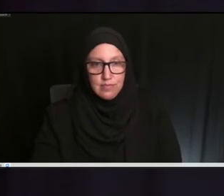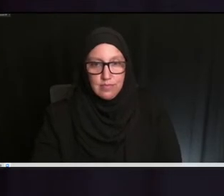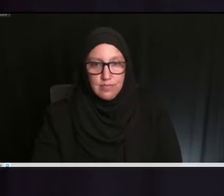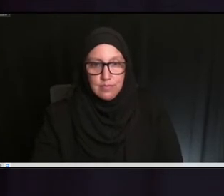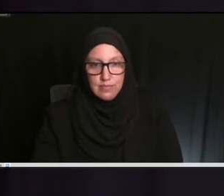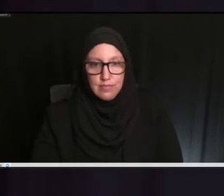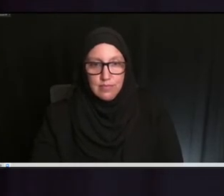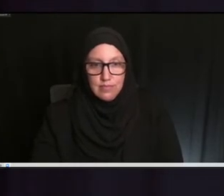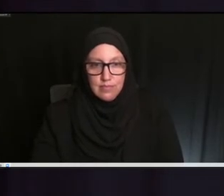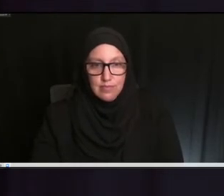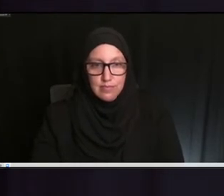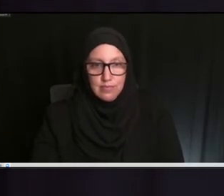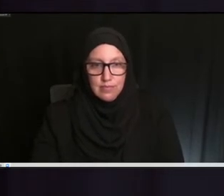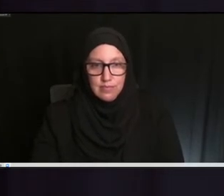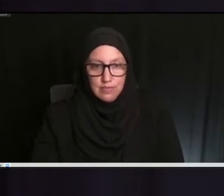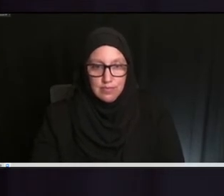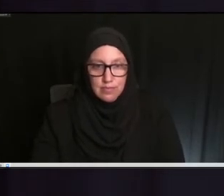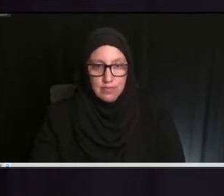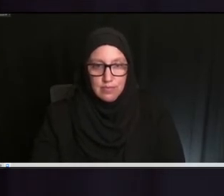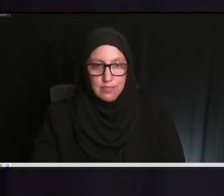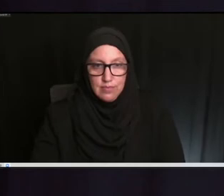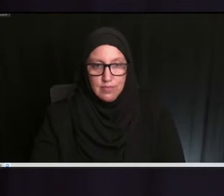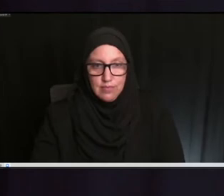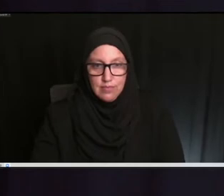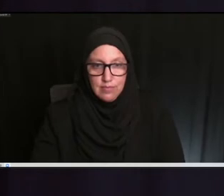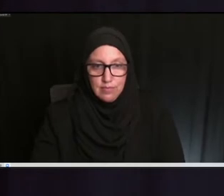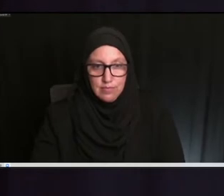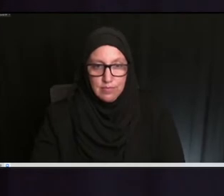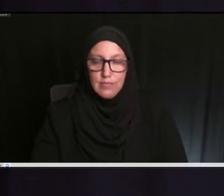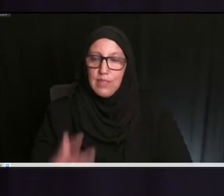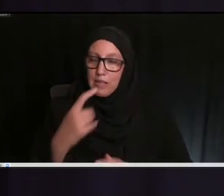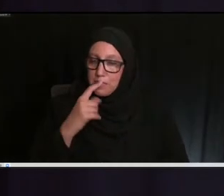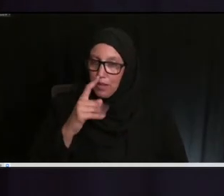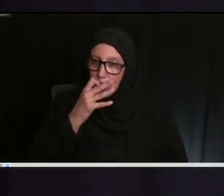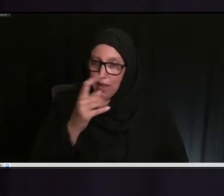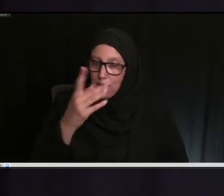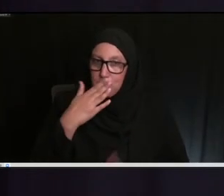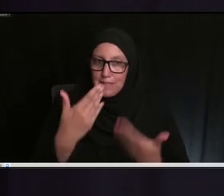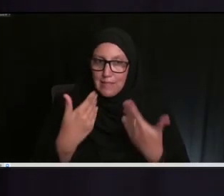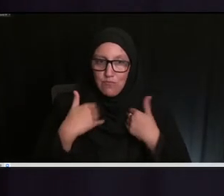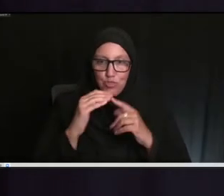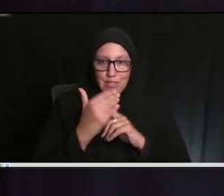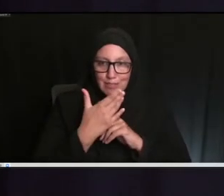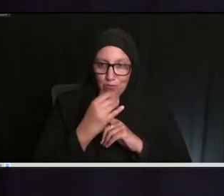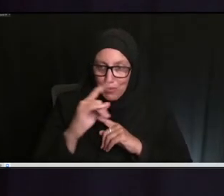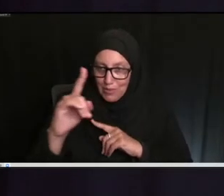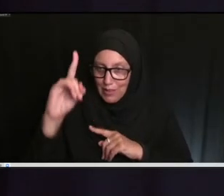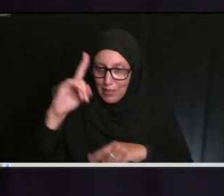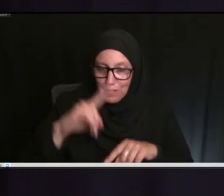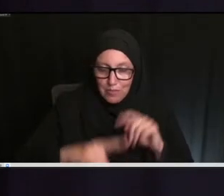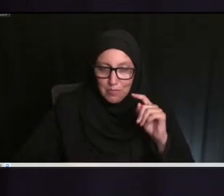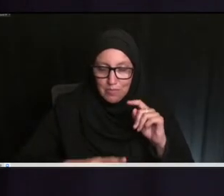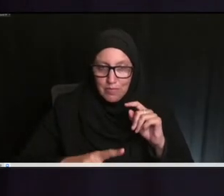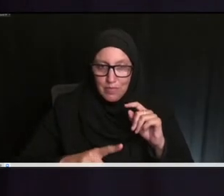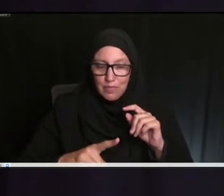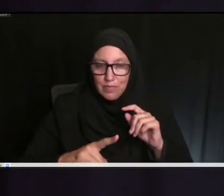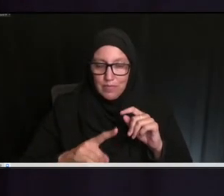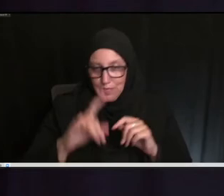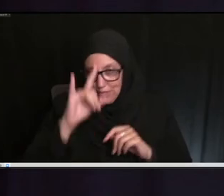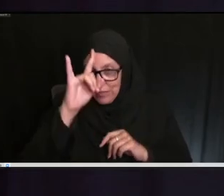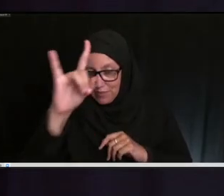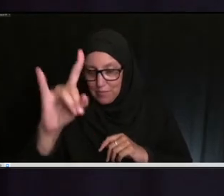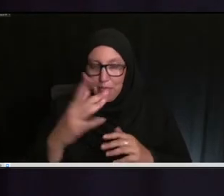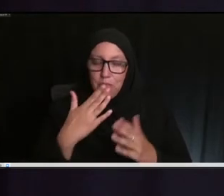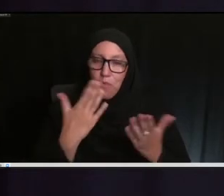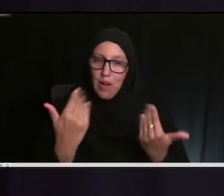أعوذ بالله من الشيطان الرجيم بسم الله الرحمن الرحيم السلام عليكم جميعا ورحمة الله وبركاته. Welcome to the Imam